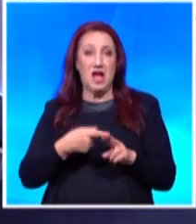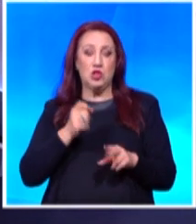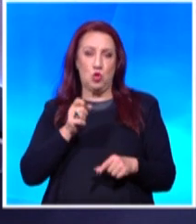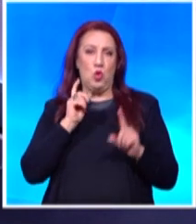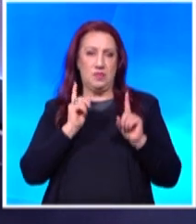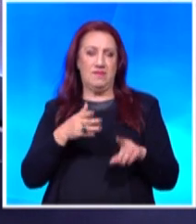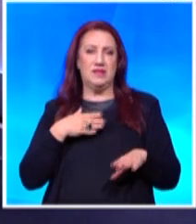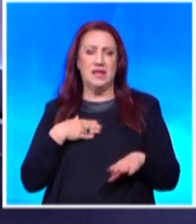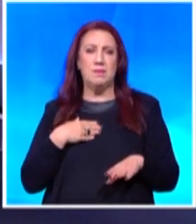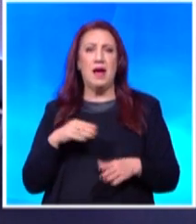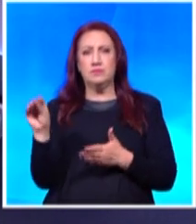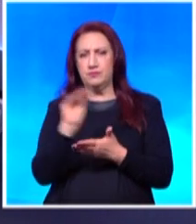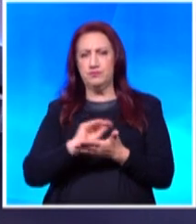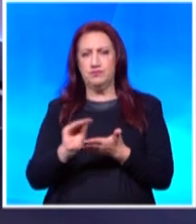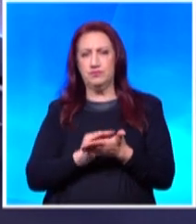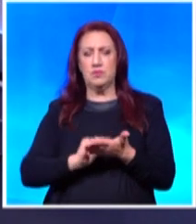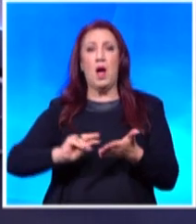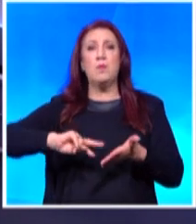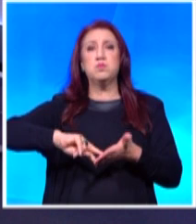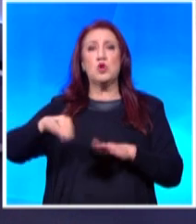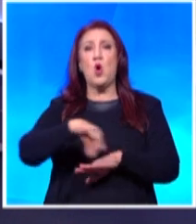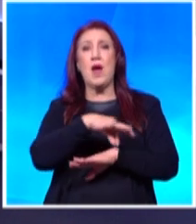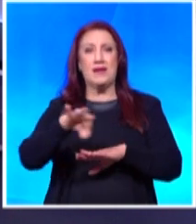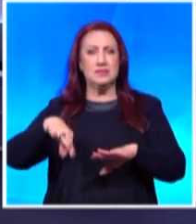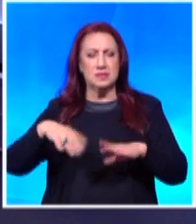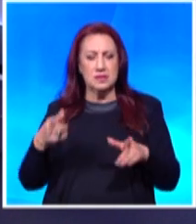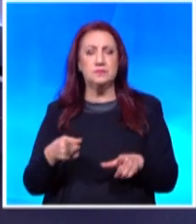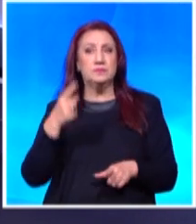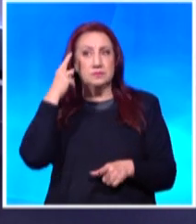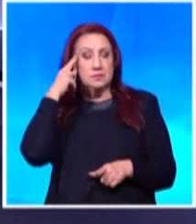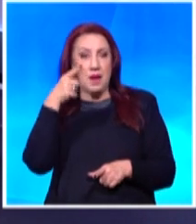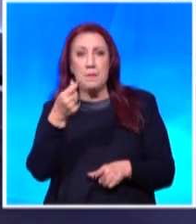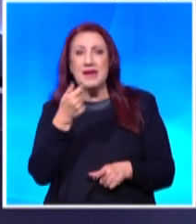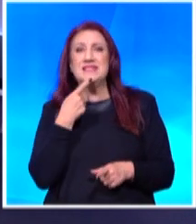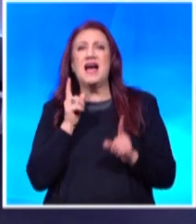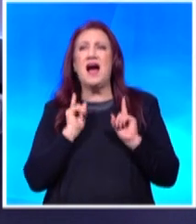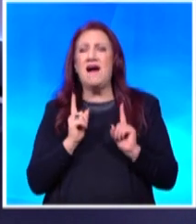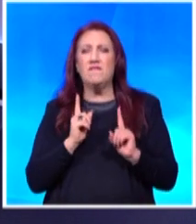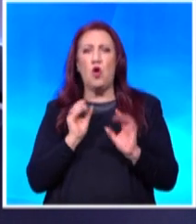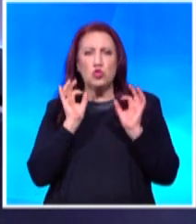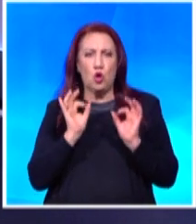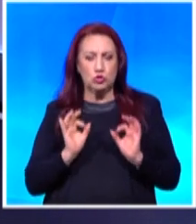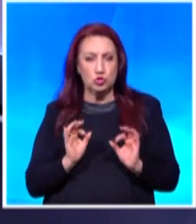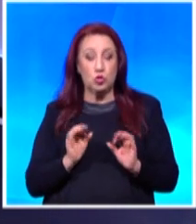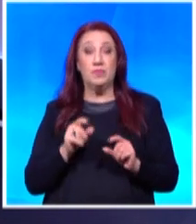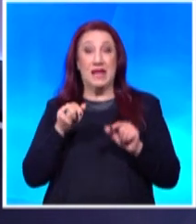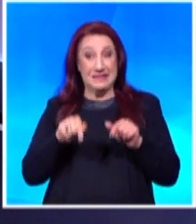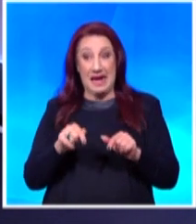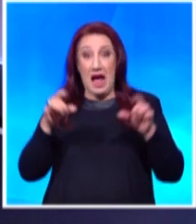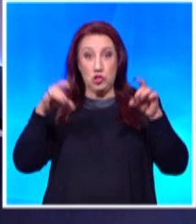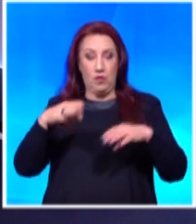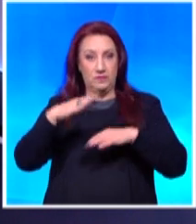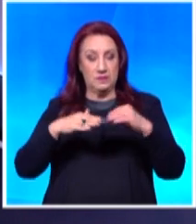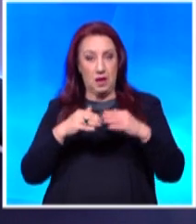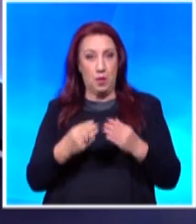ясно за какво ще се дадат парите и дали това, което ще се строи, ще бъде по-добро от това, което е било. В Карлово вече